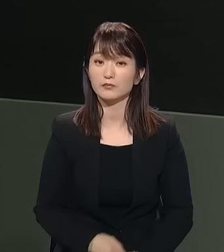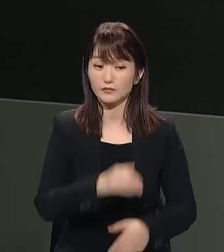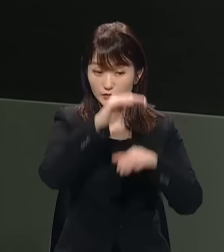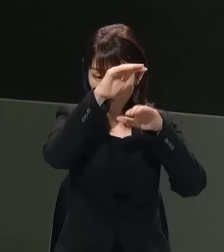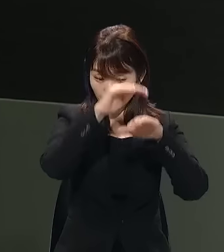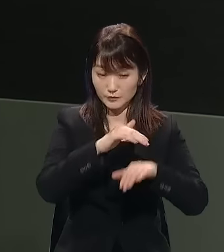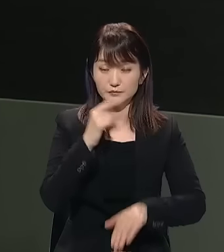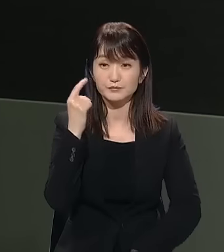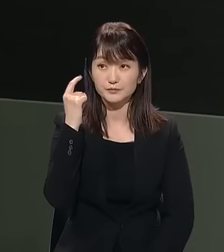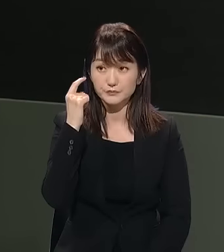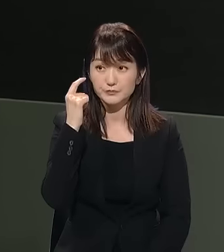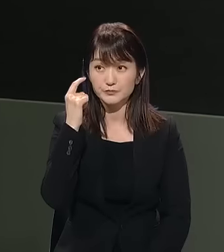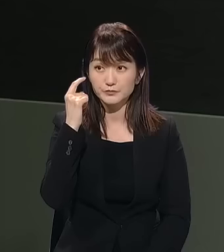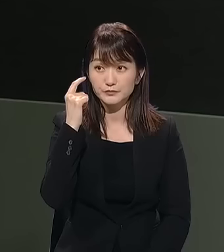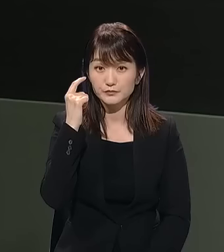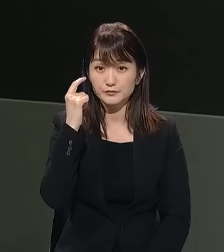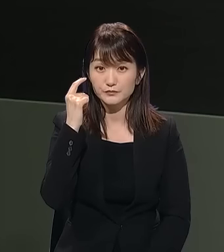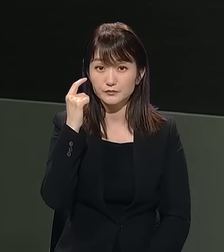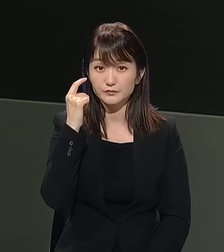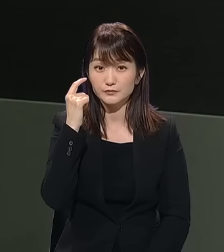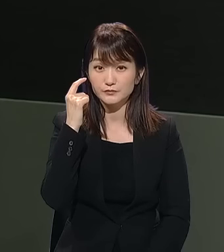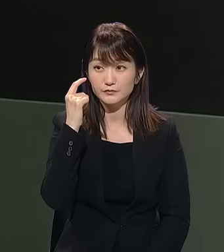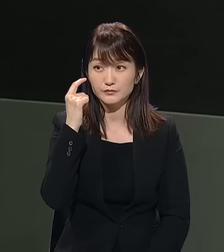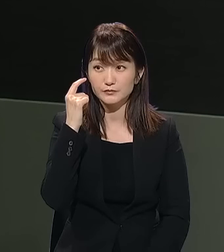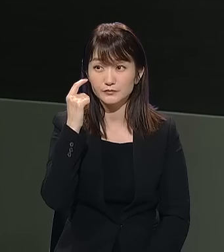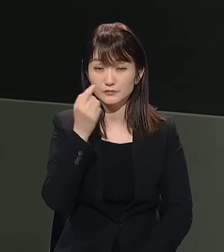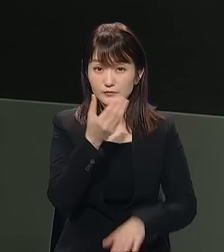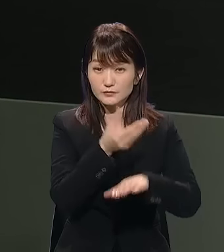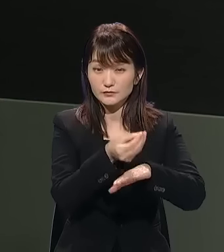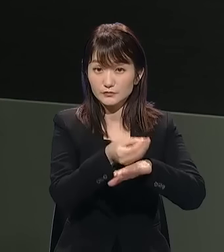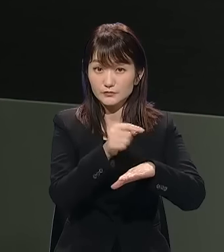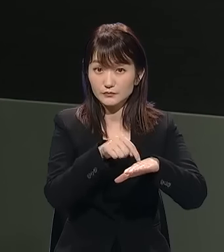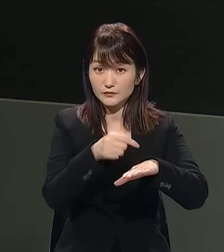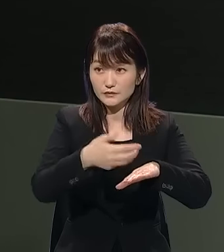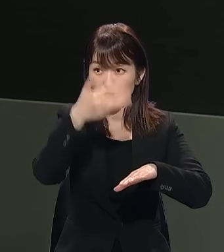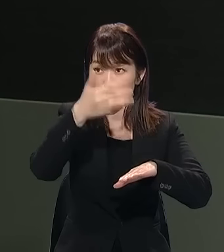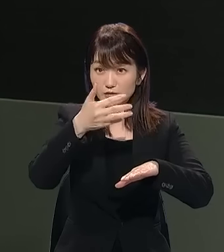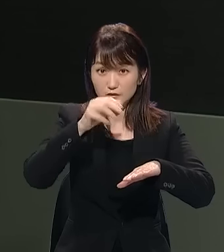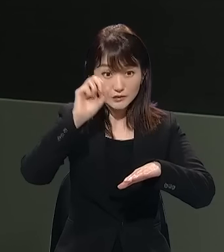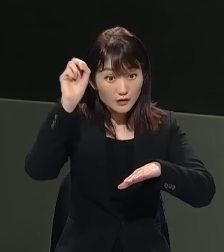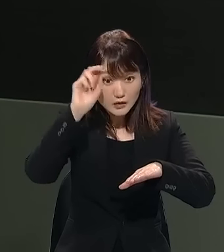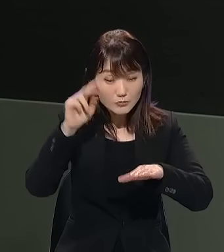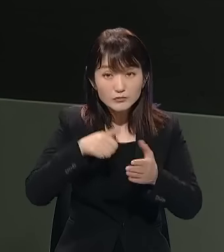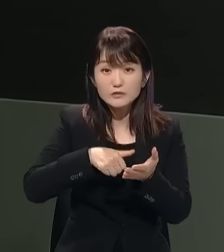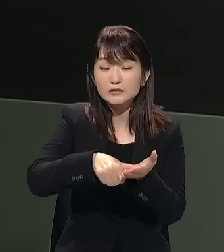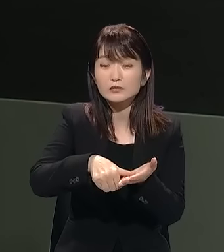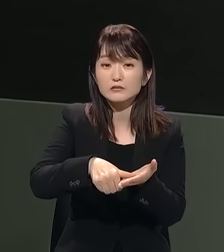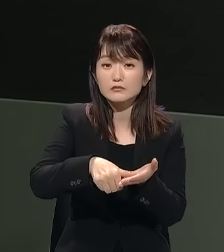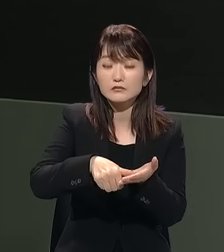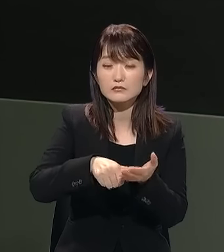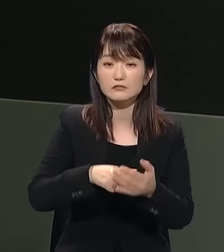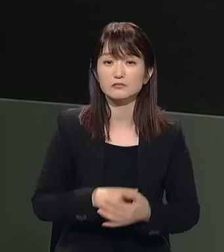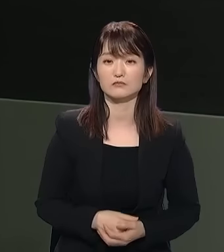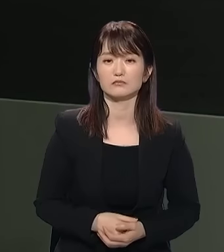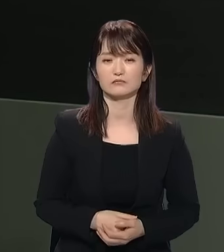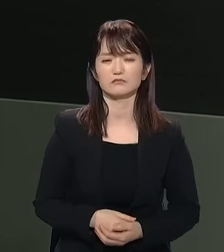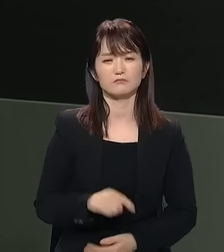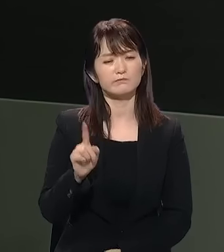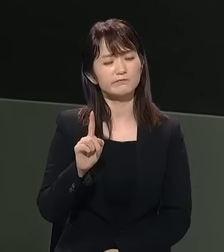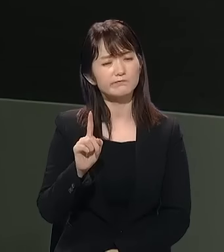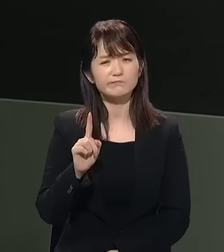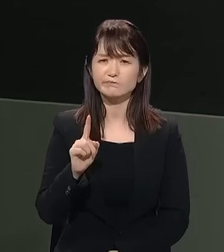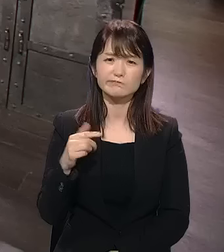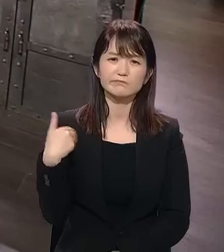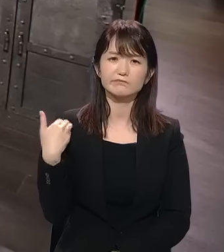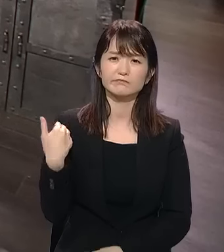그 지금 들으신 이 녹취가 담긴 영상도 갑자기 또 삭제를 했다고 합니다. 이 도대체 뭐가 어떻게 되는